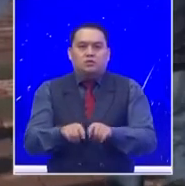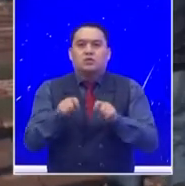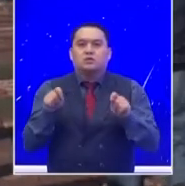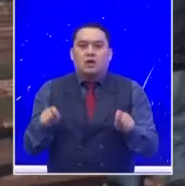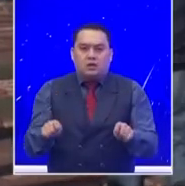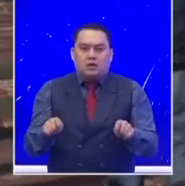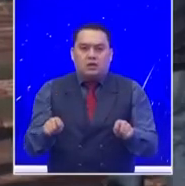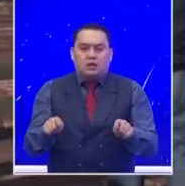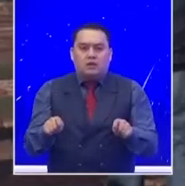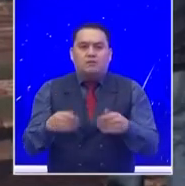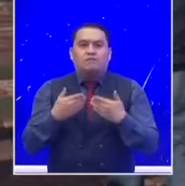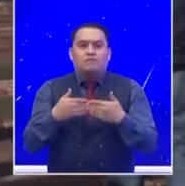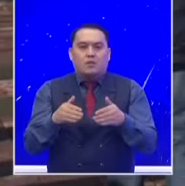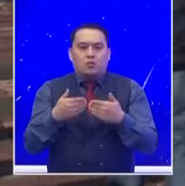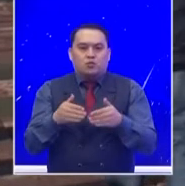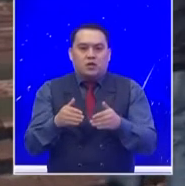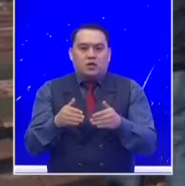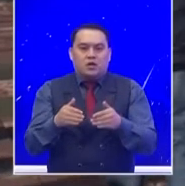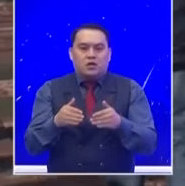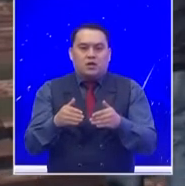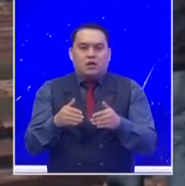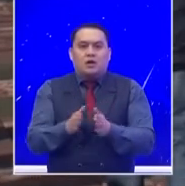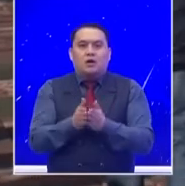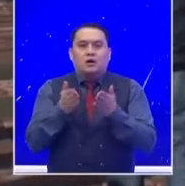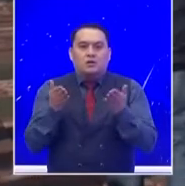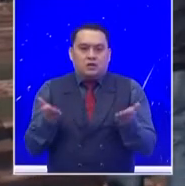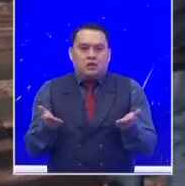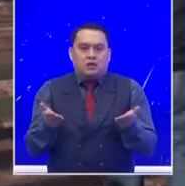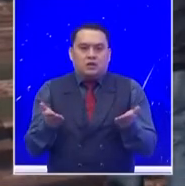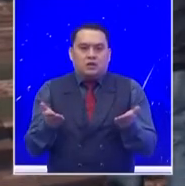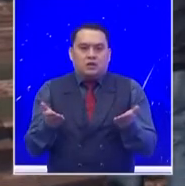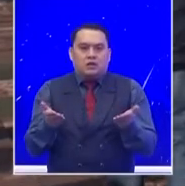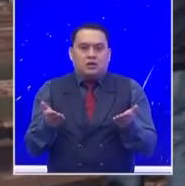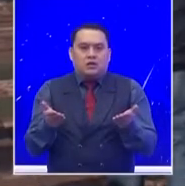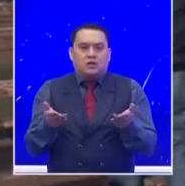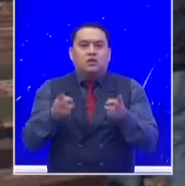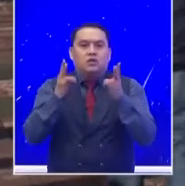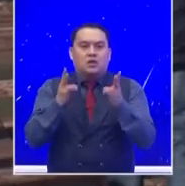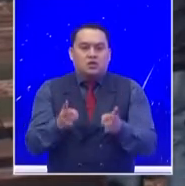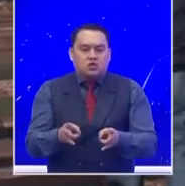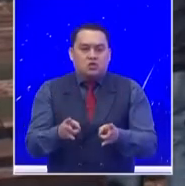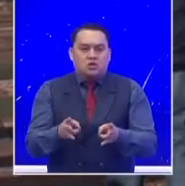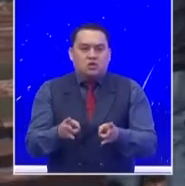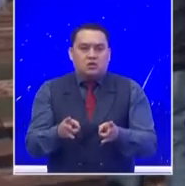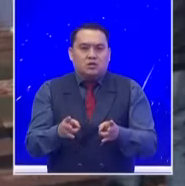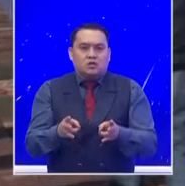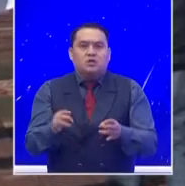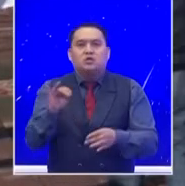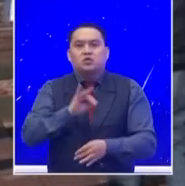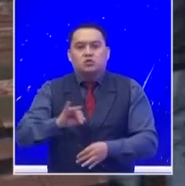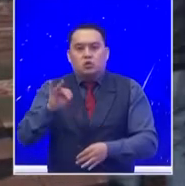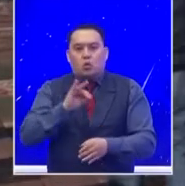создании, выпуске вот именно книги об трагических страницах истории